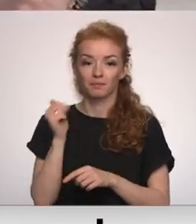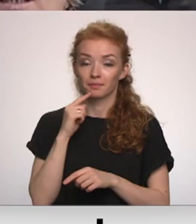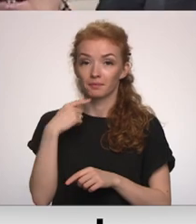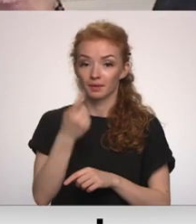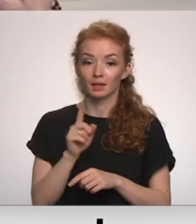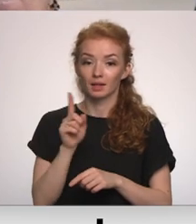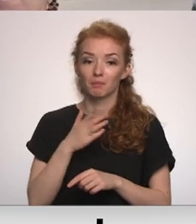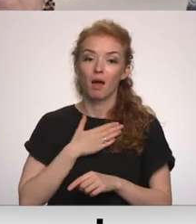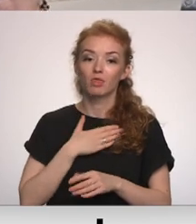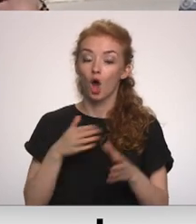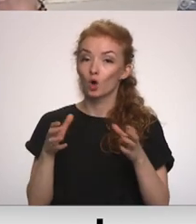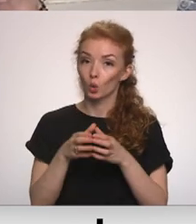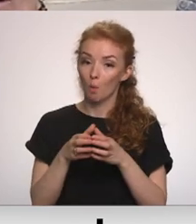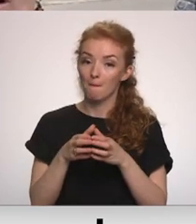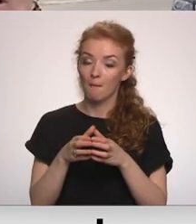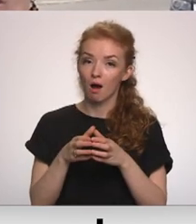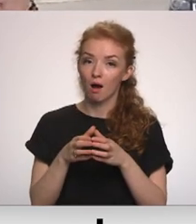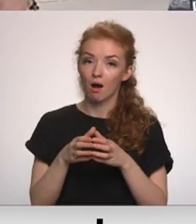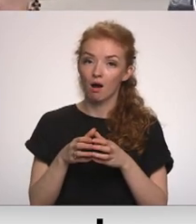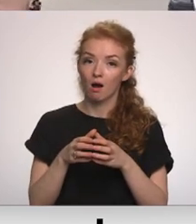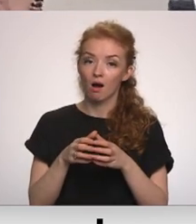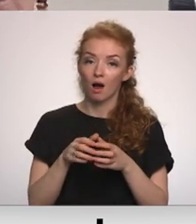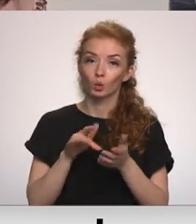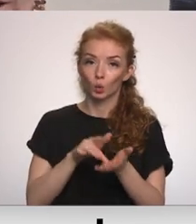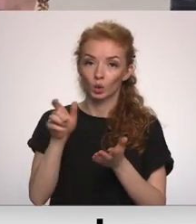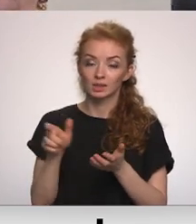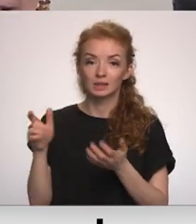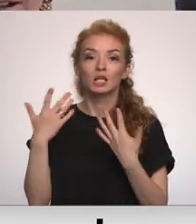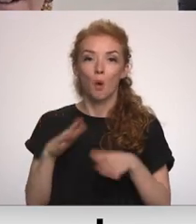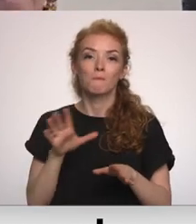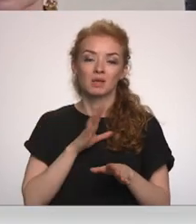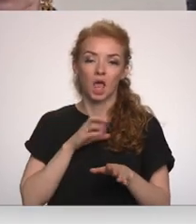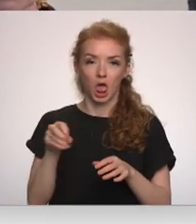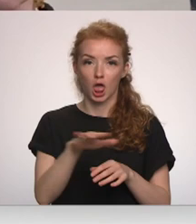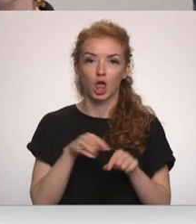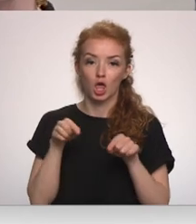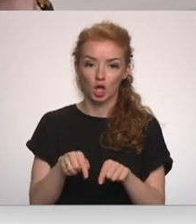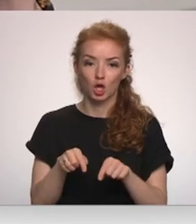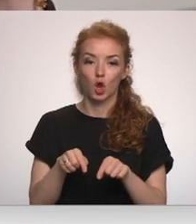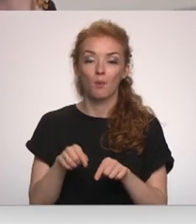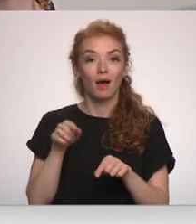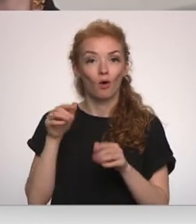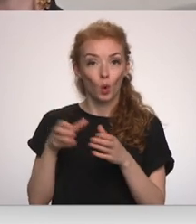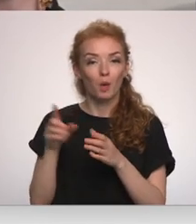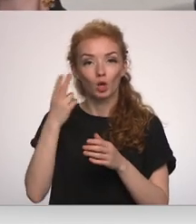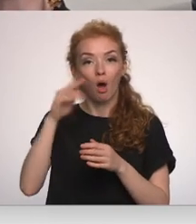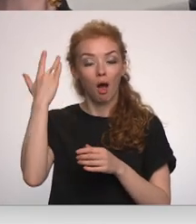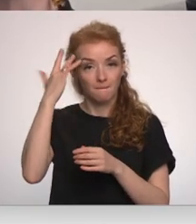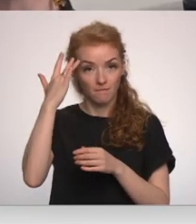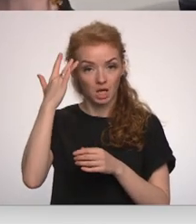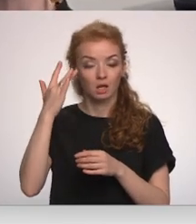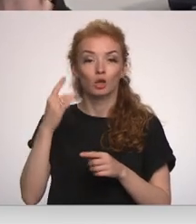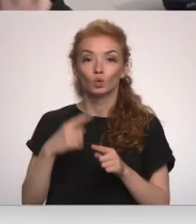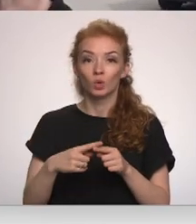vairāki manā grupā, kas ir jau bijuši Eiropā, tātad grupa ir no Amerikas Savienotām valstīm.